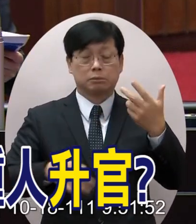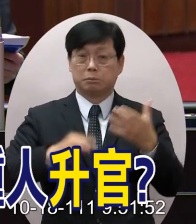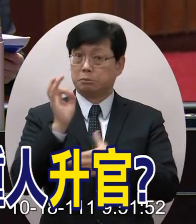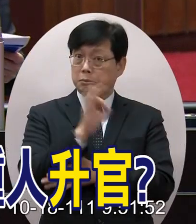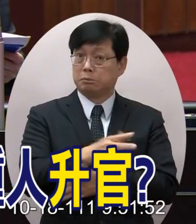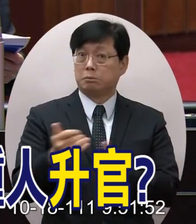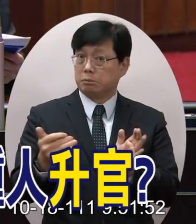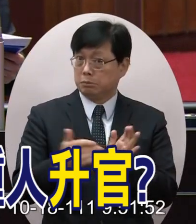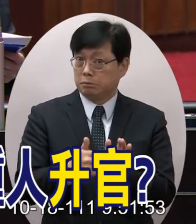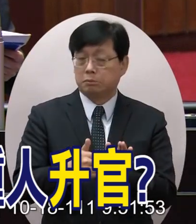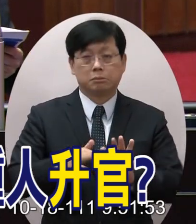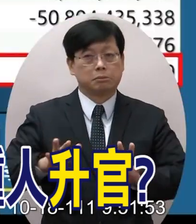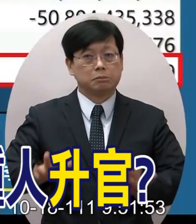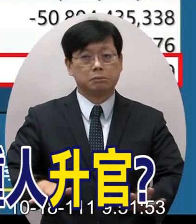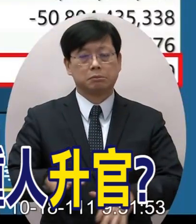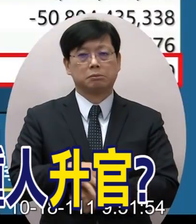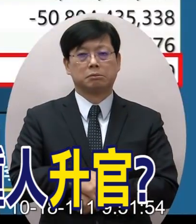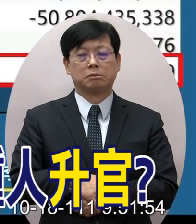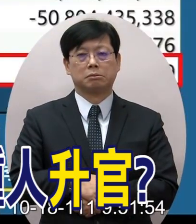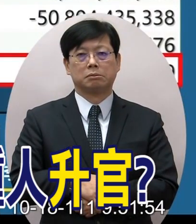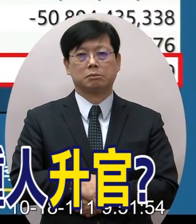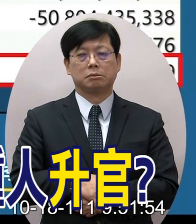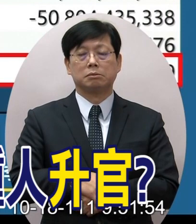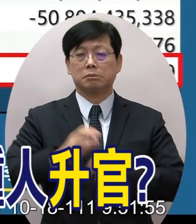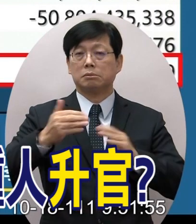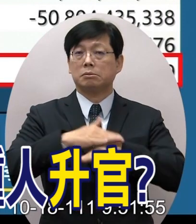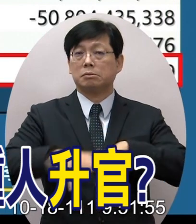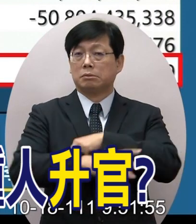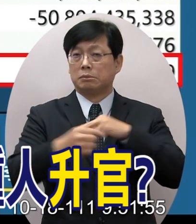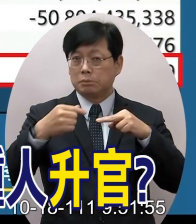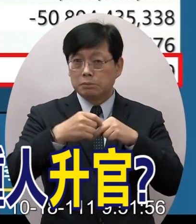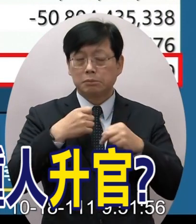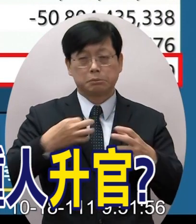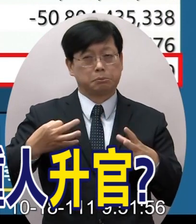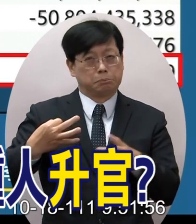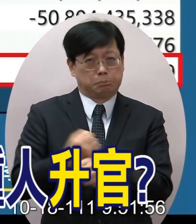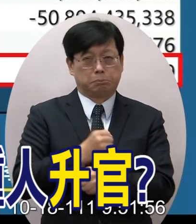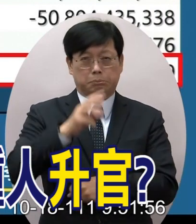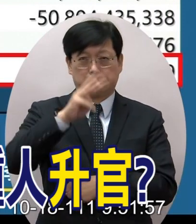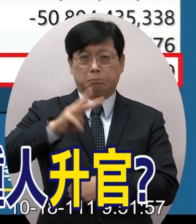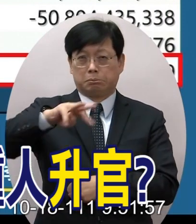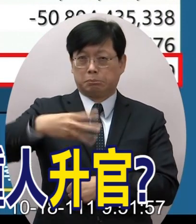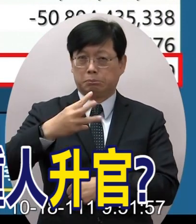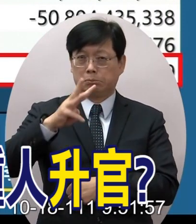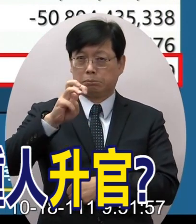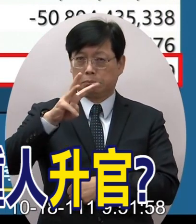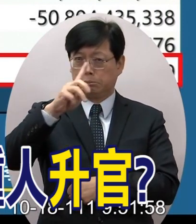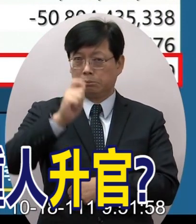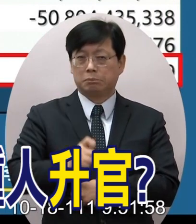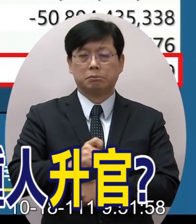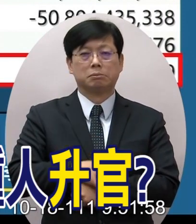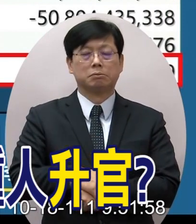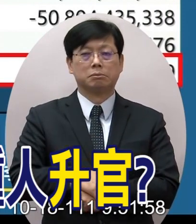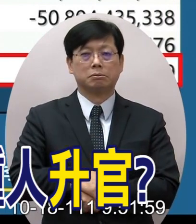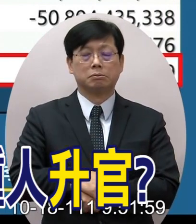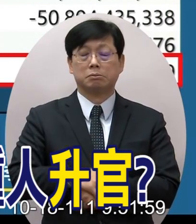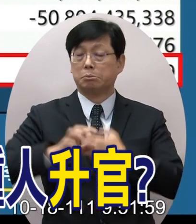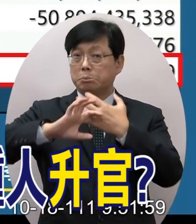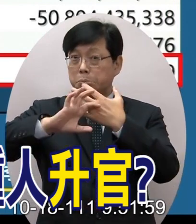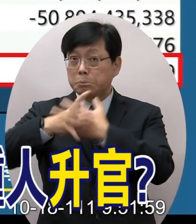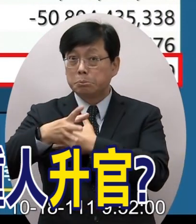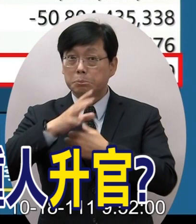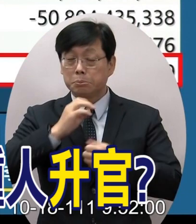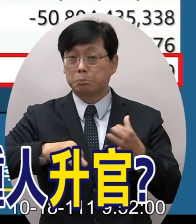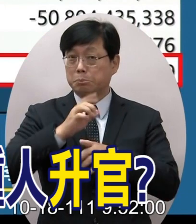场到今天为止呢，国安基金啊赔了3333亿。外资